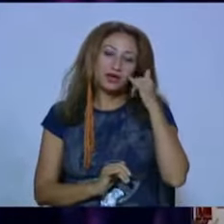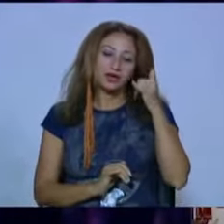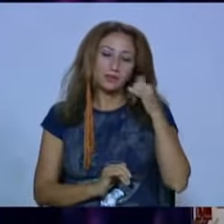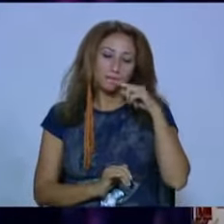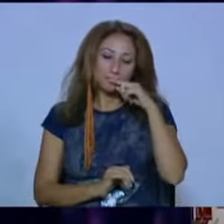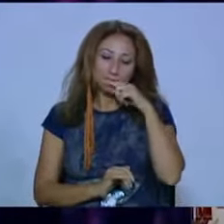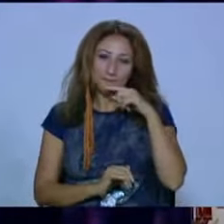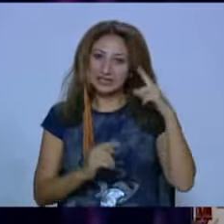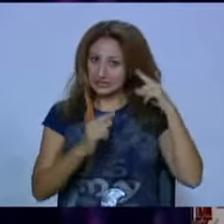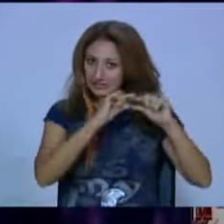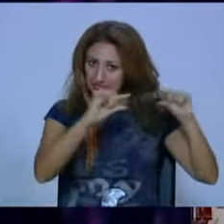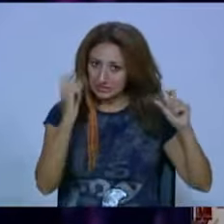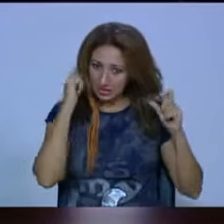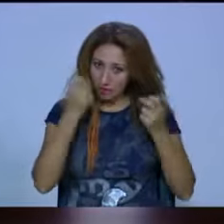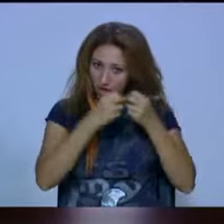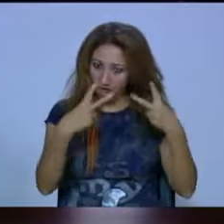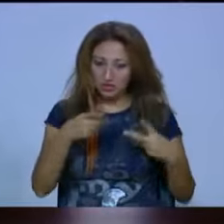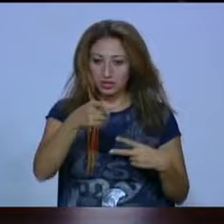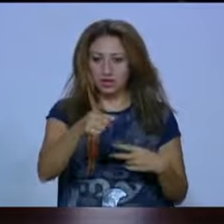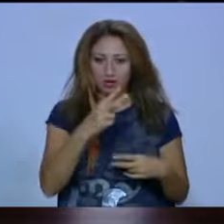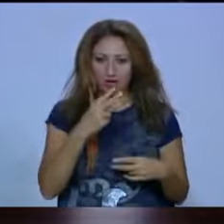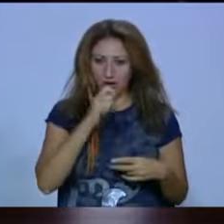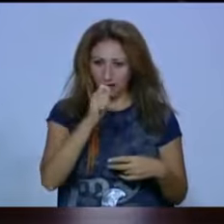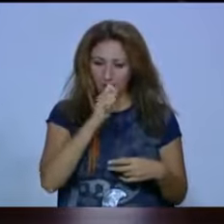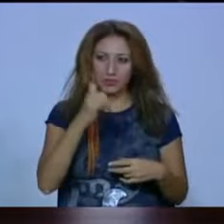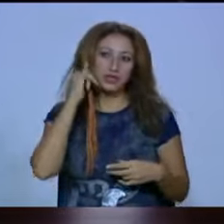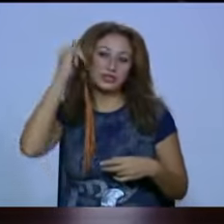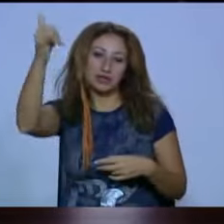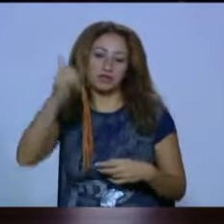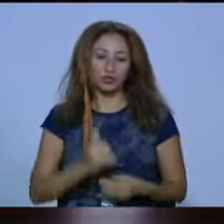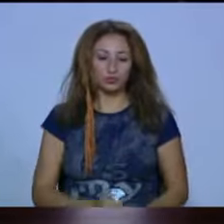طب ممكن تطلبها لي؟ طب يلا سيدي.